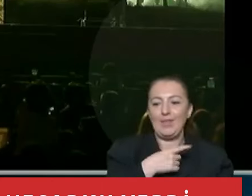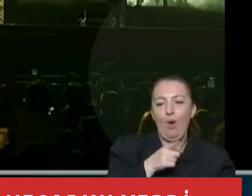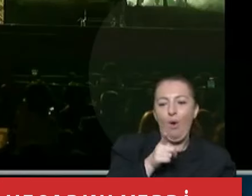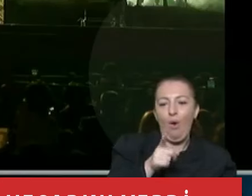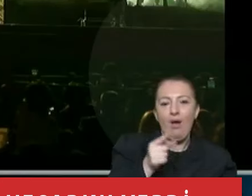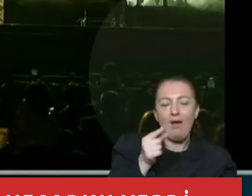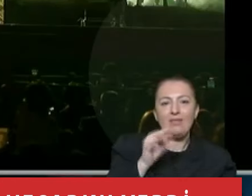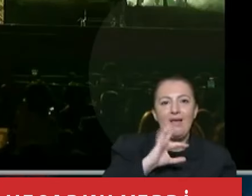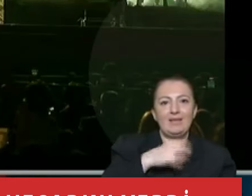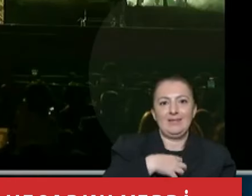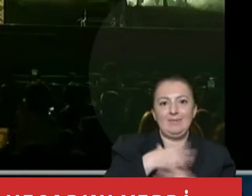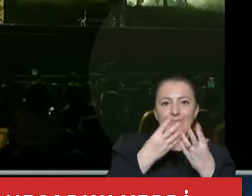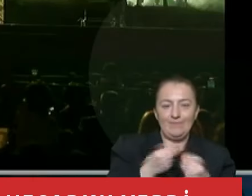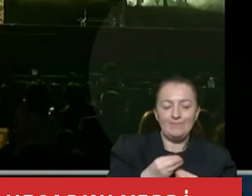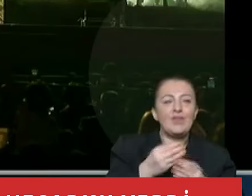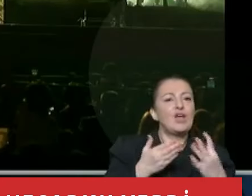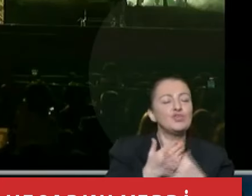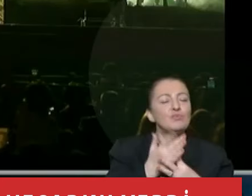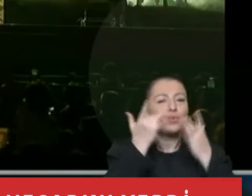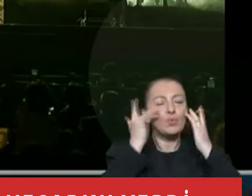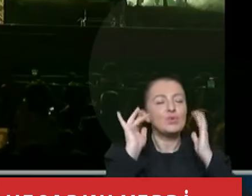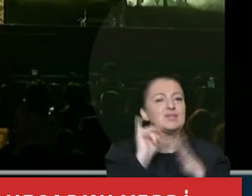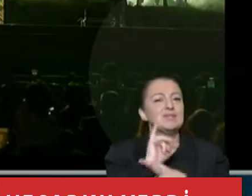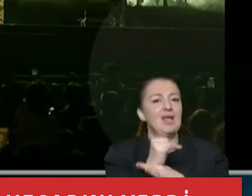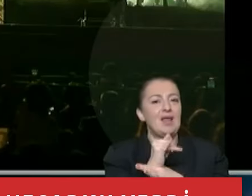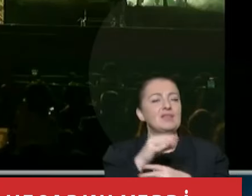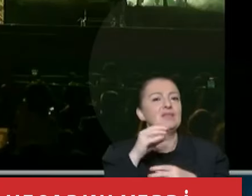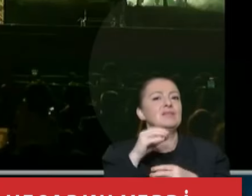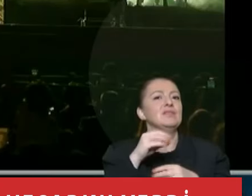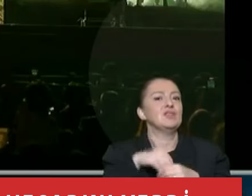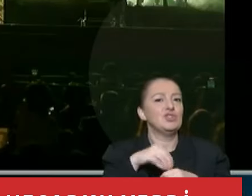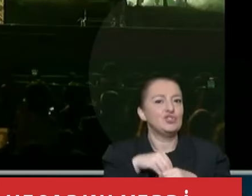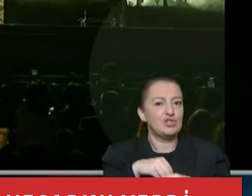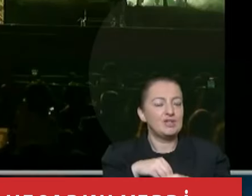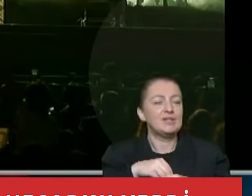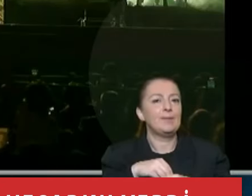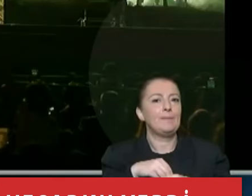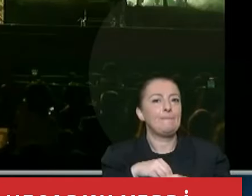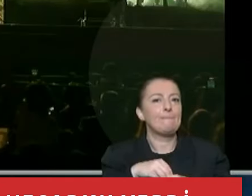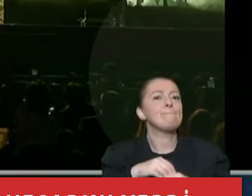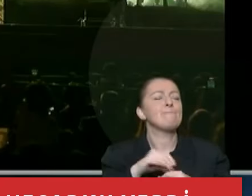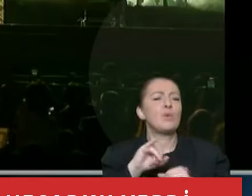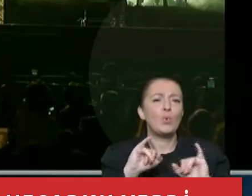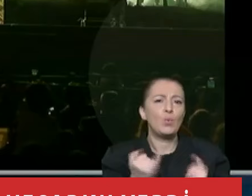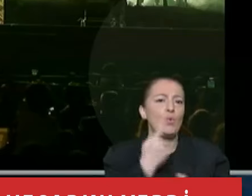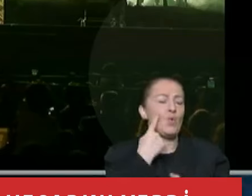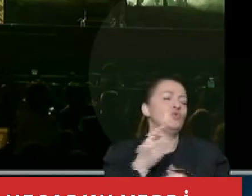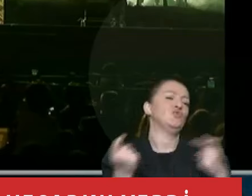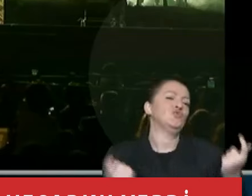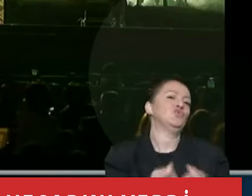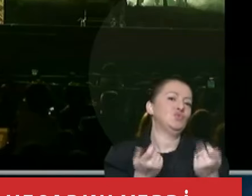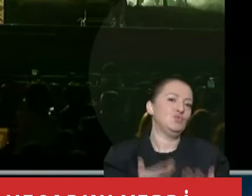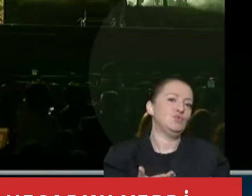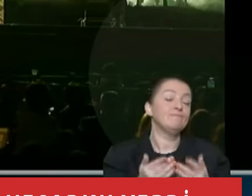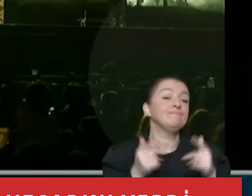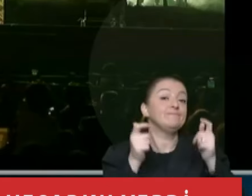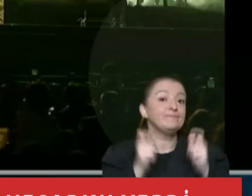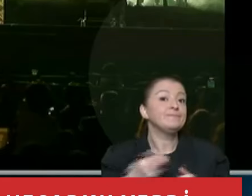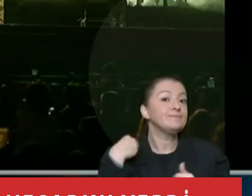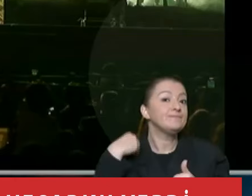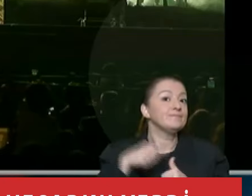erişilebilir bir kültür sanat iklimi için zemin sağlamak amacıyla yoğun çalışıyoruz Şehrimize